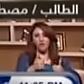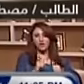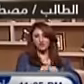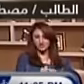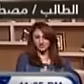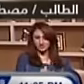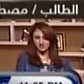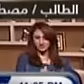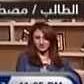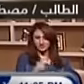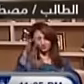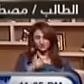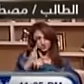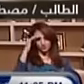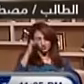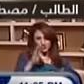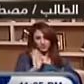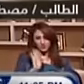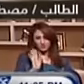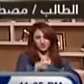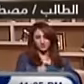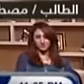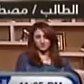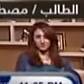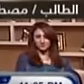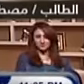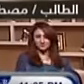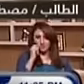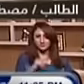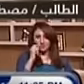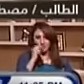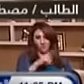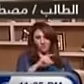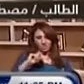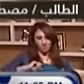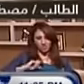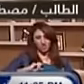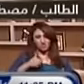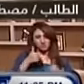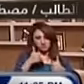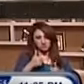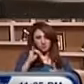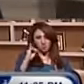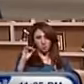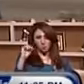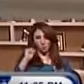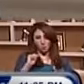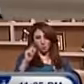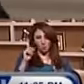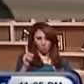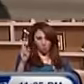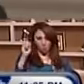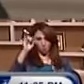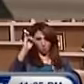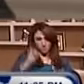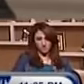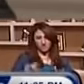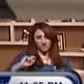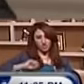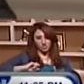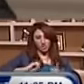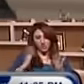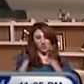يخليك. يعني اتمنى لك كل خير ان شاء الله. كان معانا طاقة نور جميلة، الطالب مصطفى مجدي، الطالب في ثالثة إعدادي، الطالب المجتهد